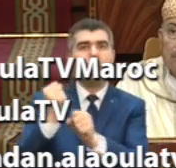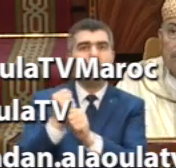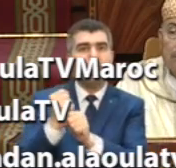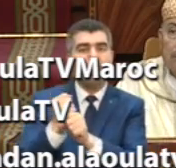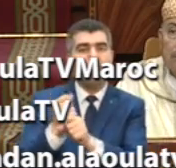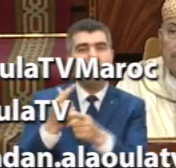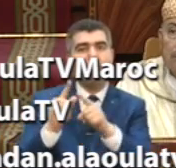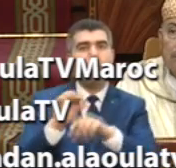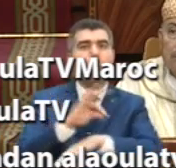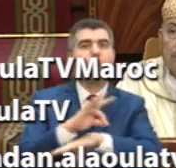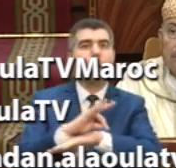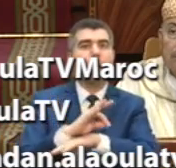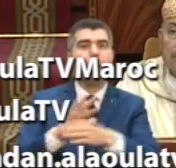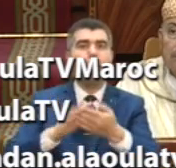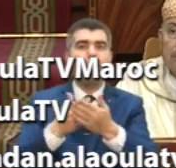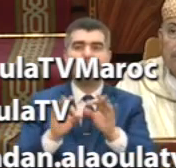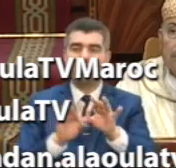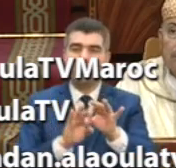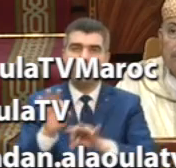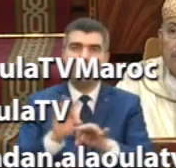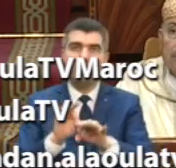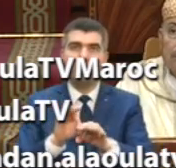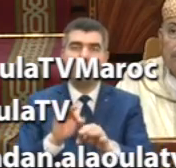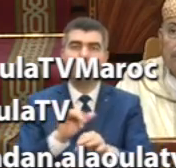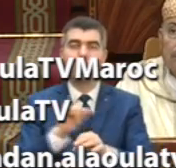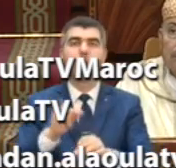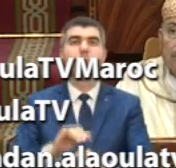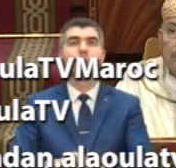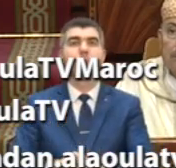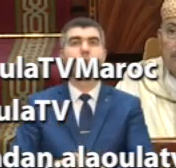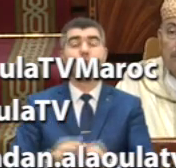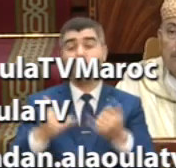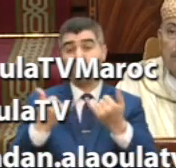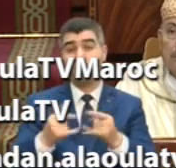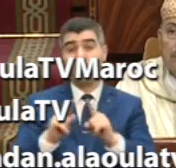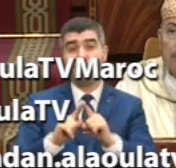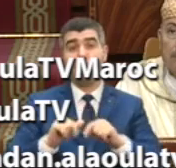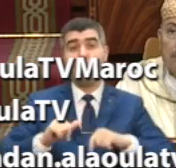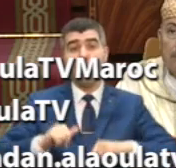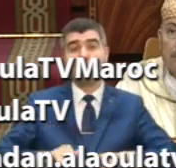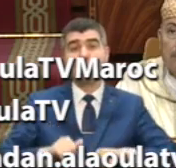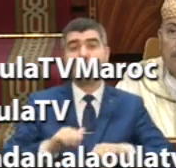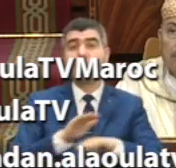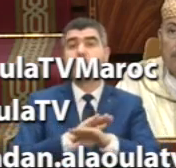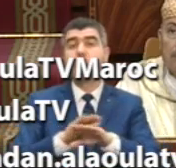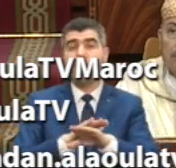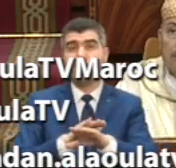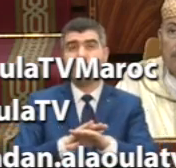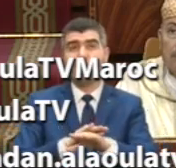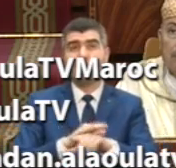كيساهموا في التسيير وفي التدبير. وراه لا عقال أنه اليوم وزير سياسي والكاتب العام